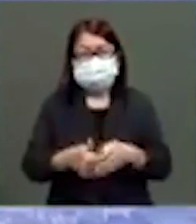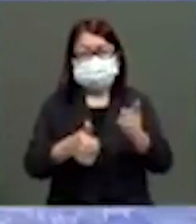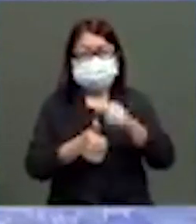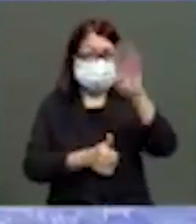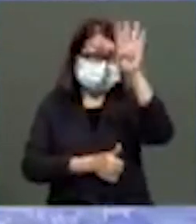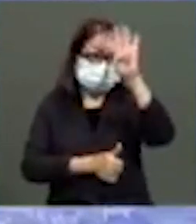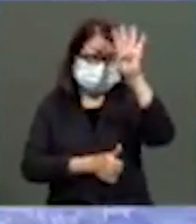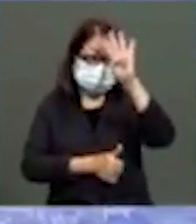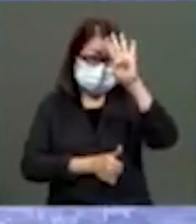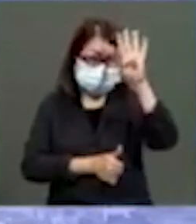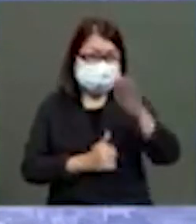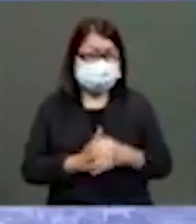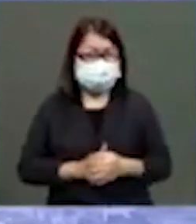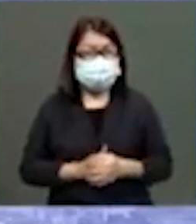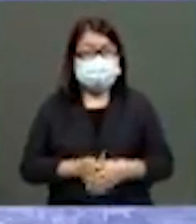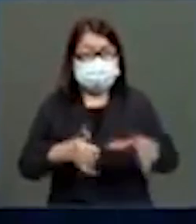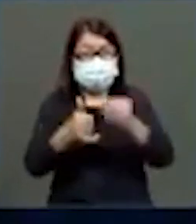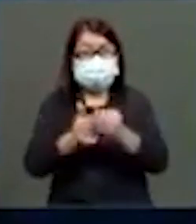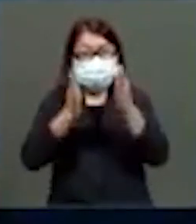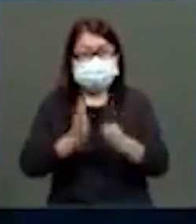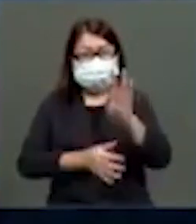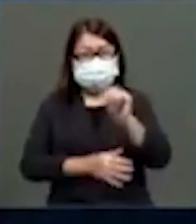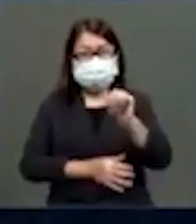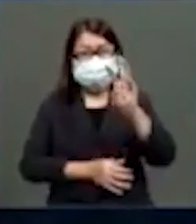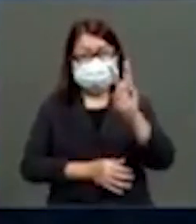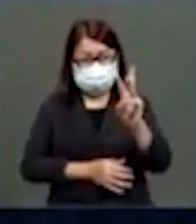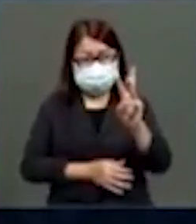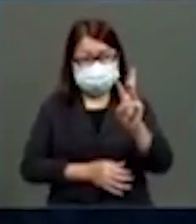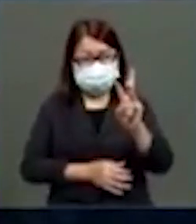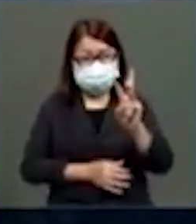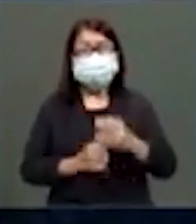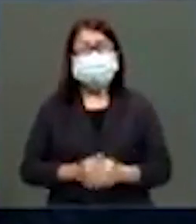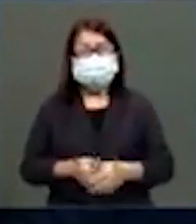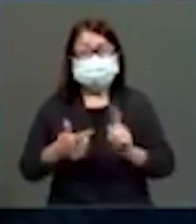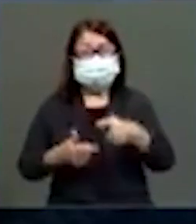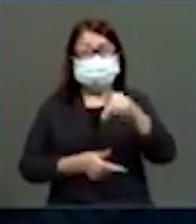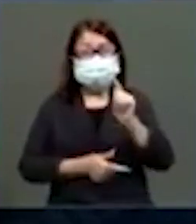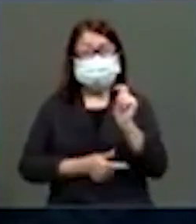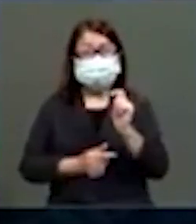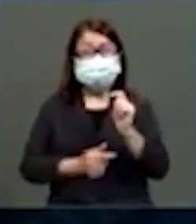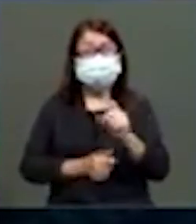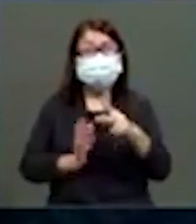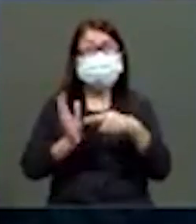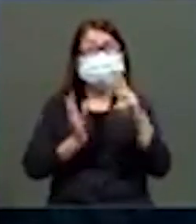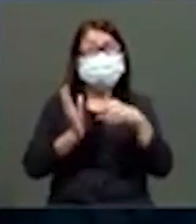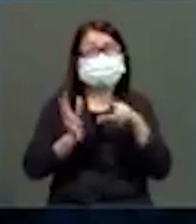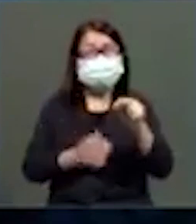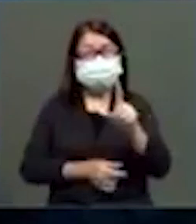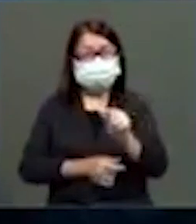ครับ46จำนวนผู้ป่วย46รายปทุมวัน24บางแ